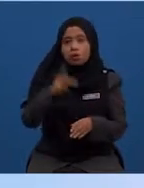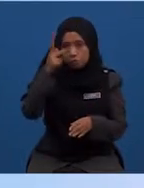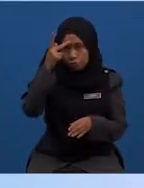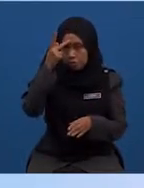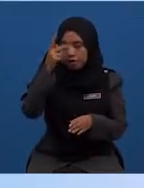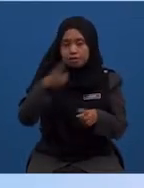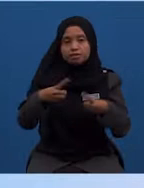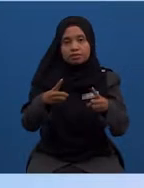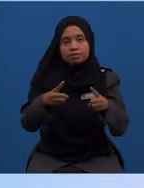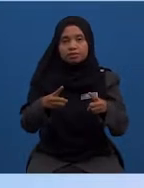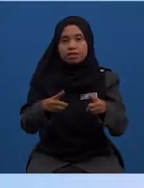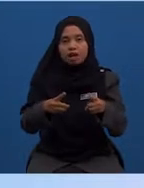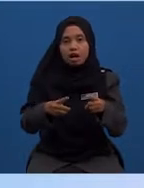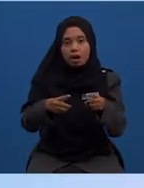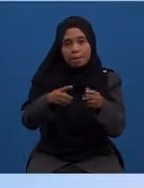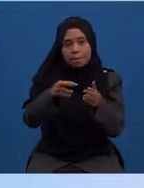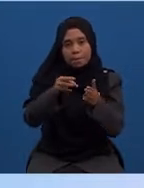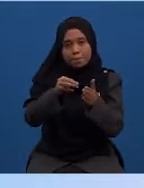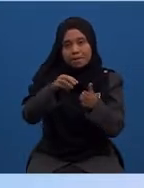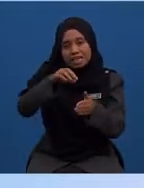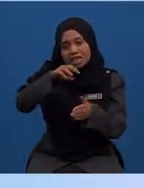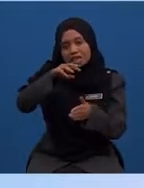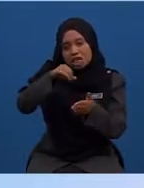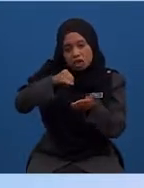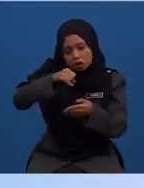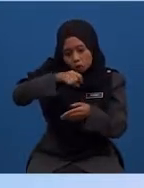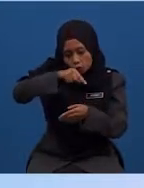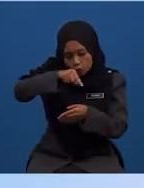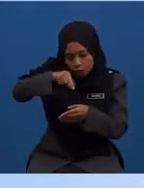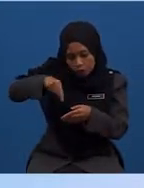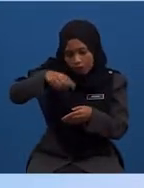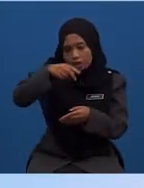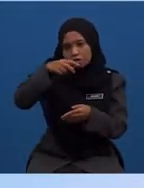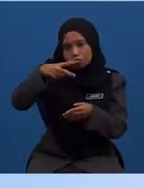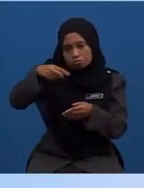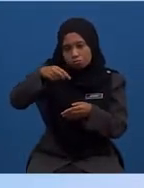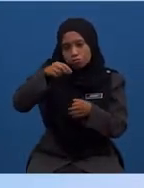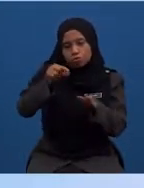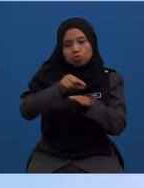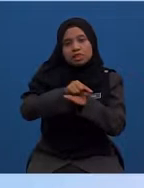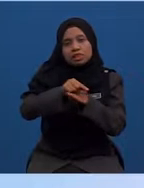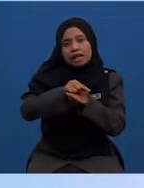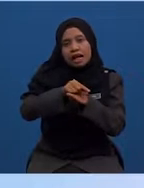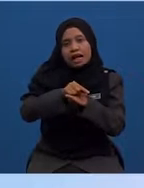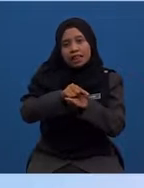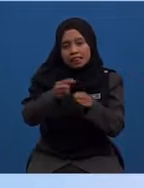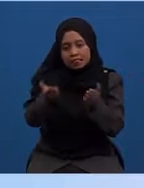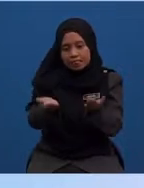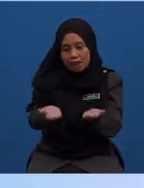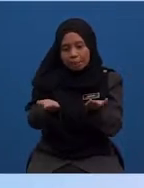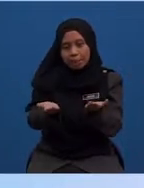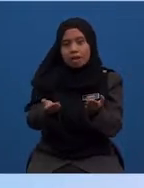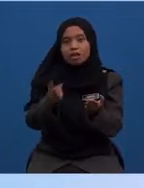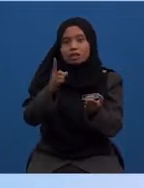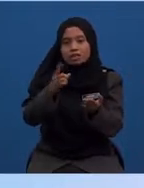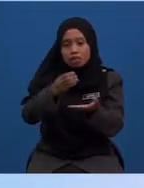Kumar pula tengah menyurih sebuah bentuk asas bulatan dengan menggunakan tapak sebuah